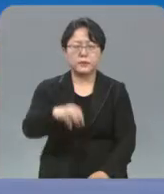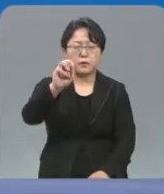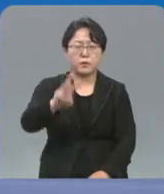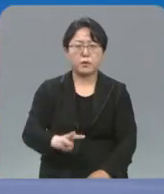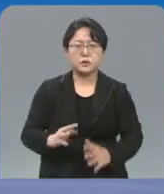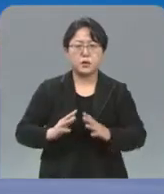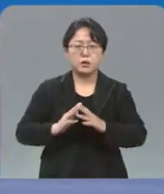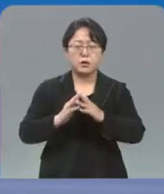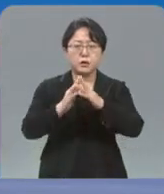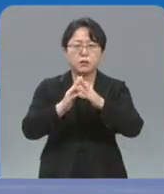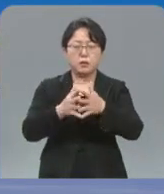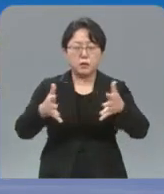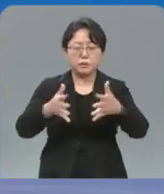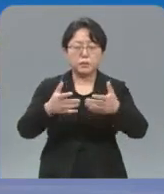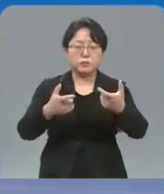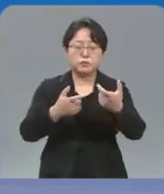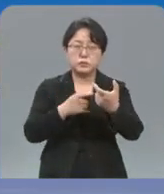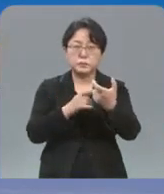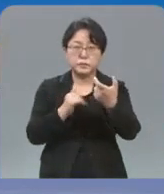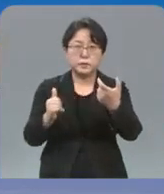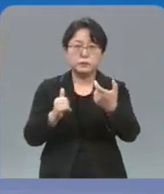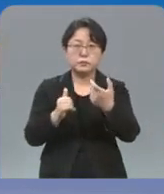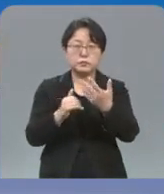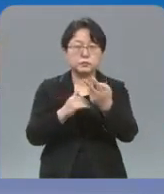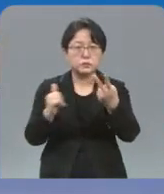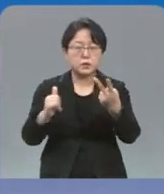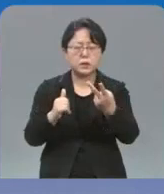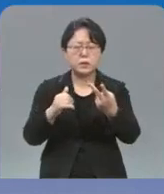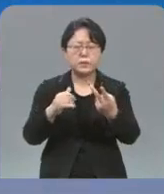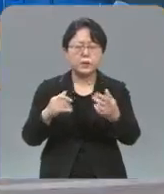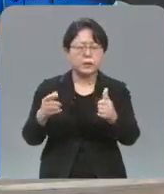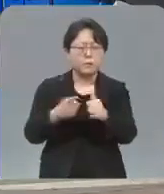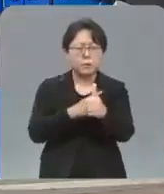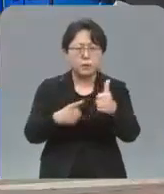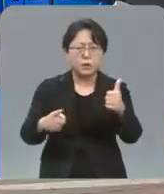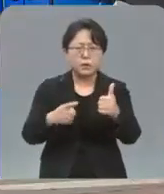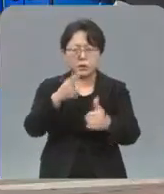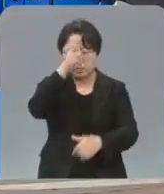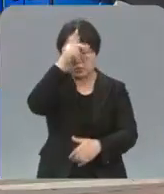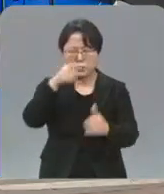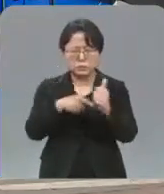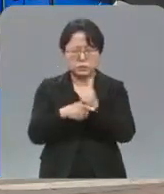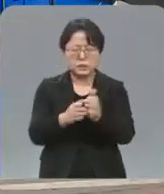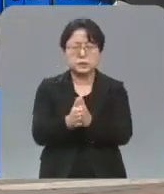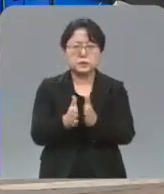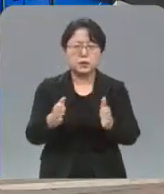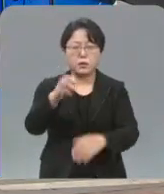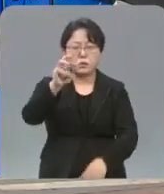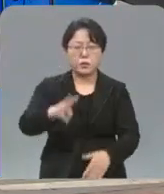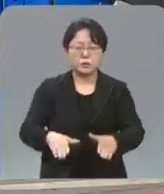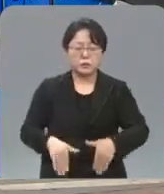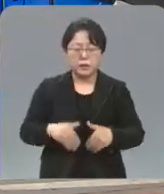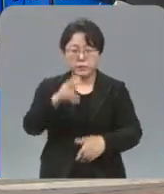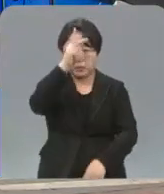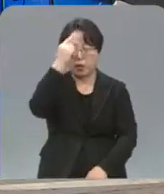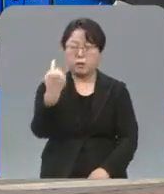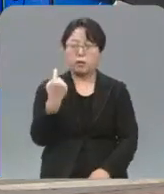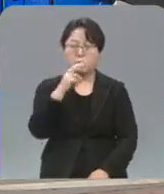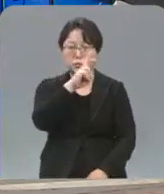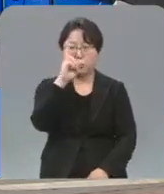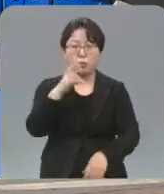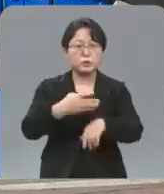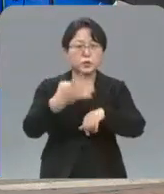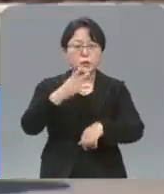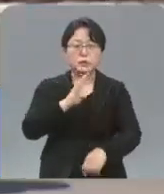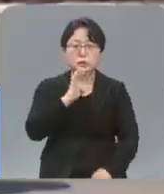광주의 한 건물에서 60대 두 명이 괴한으로부터 흉기 피습을 당해 경찰이 수사에 나섰습니다. 광주 남부경찰서는 어제 오후